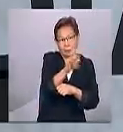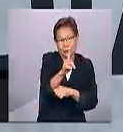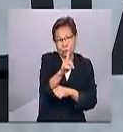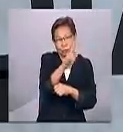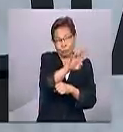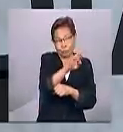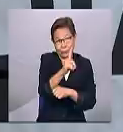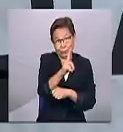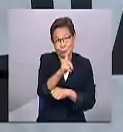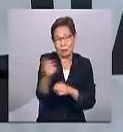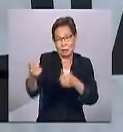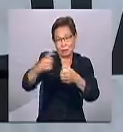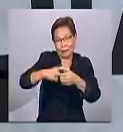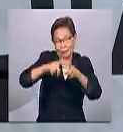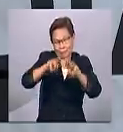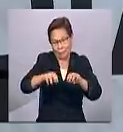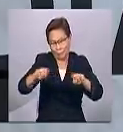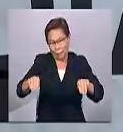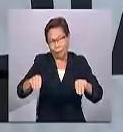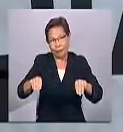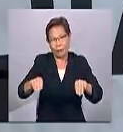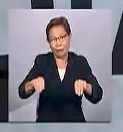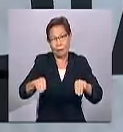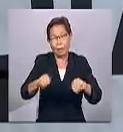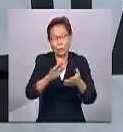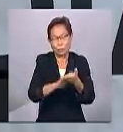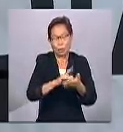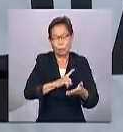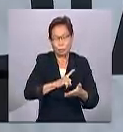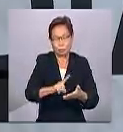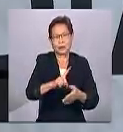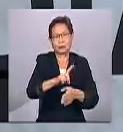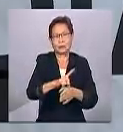kes berkaitan dengan pelajar Madrasah Tahfiz di Selangor.